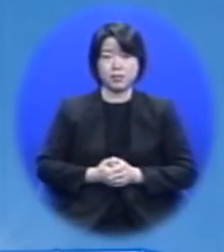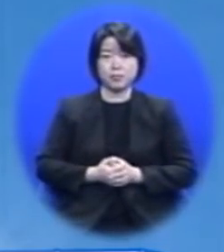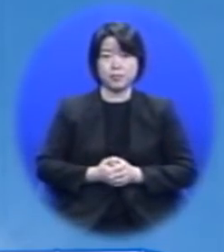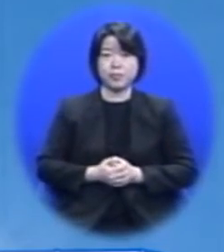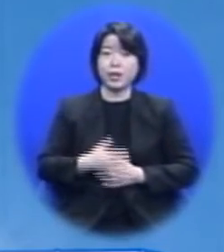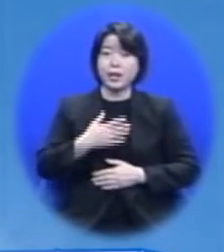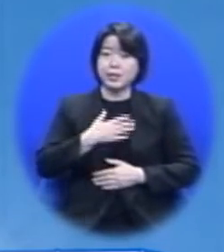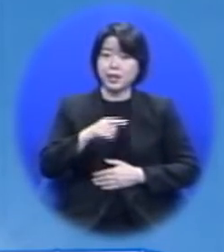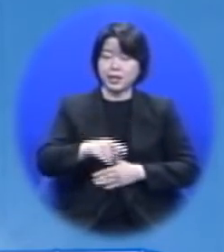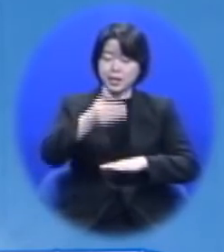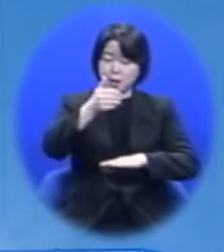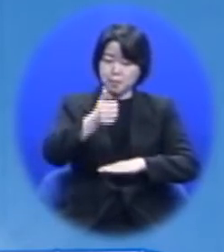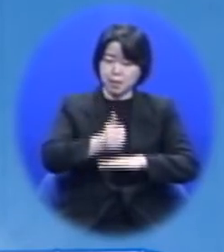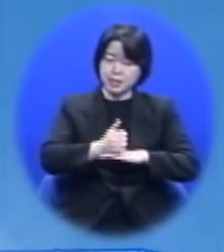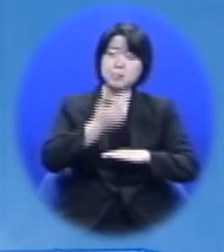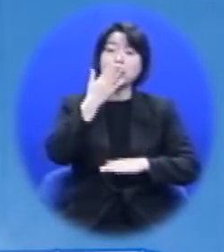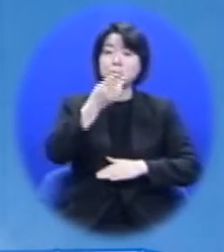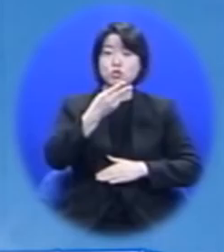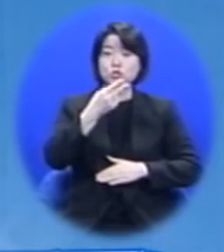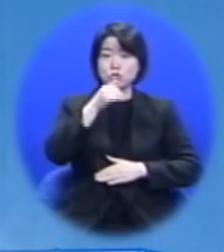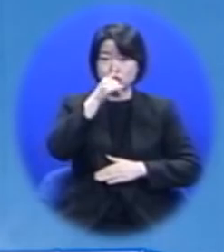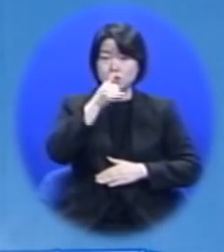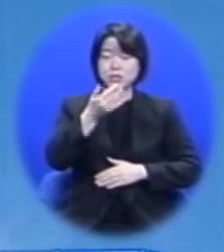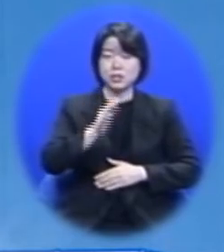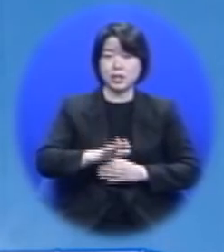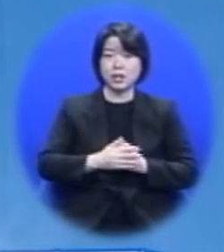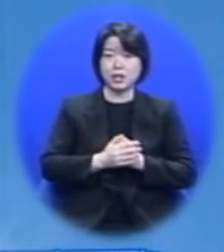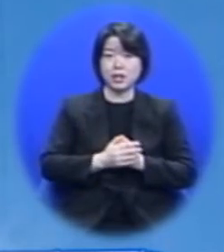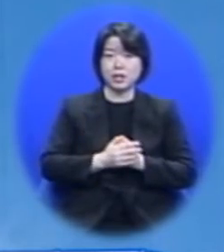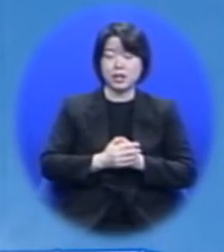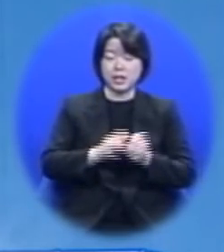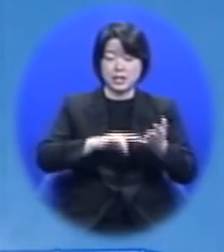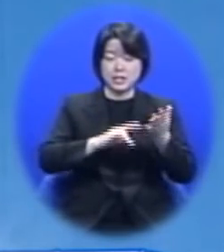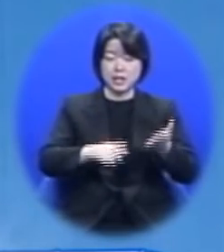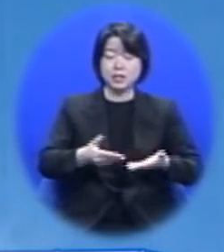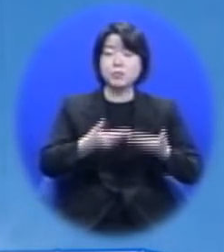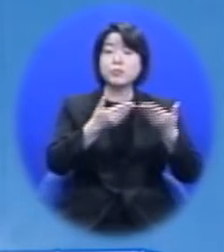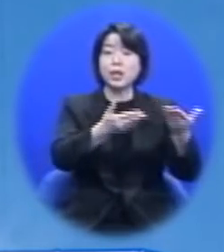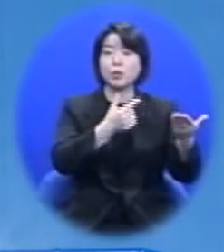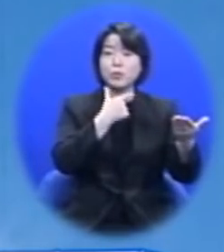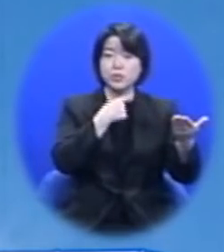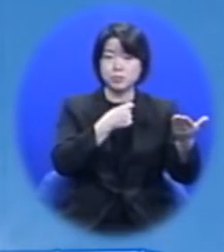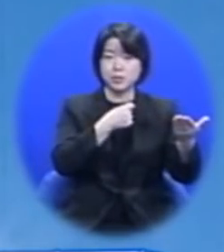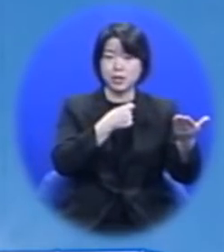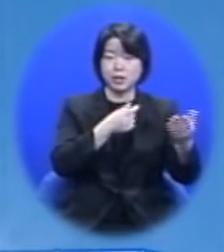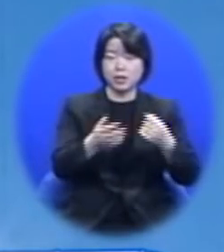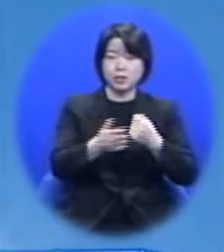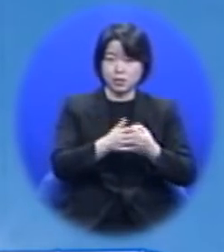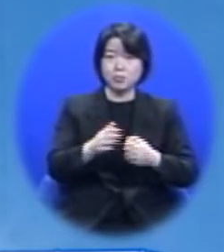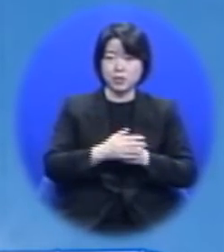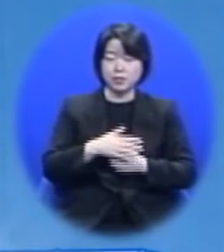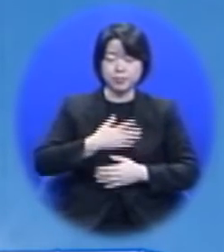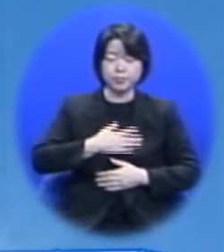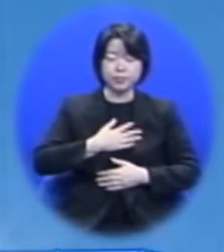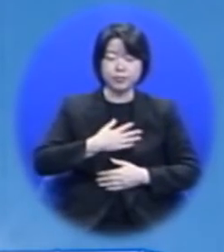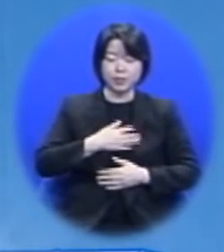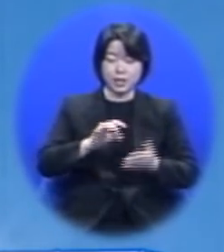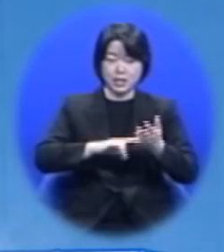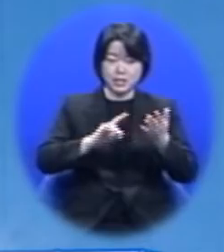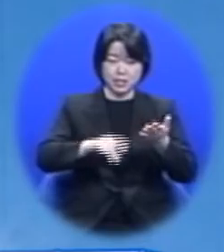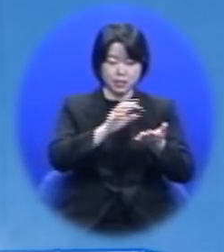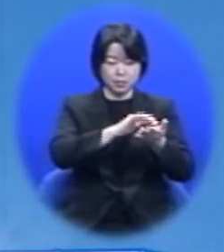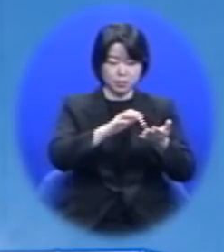내가 이게 마지막일 수도 있는데 세금을 내고 싶다는 겁니다. 그래서 세무사가 세금 계산을 해